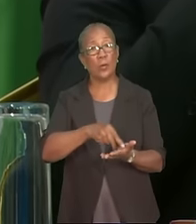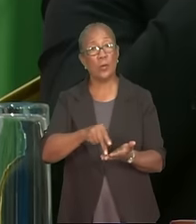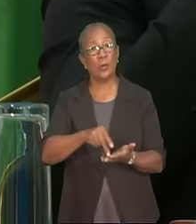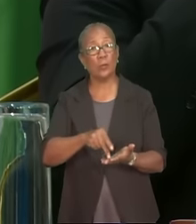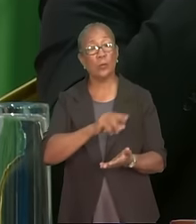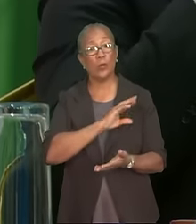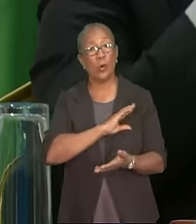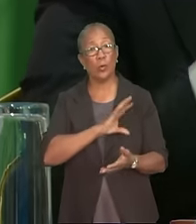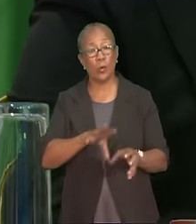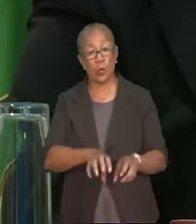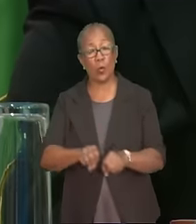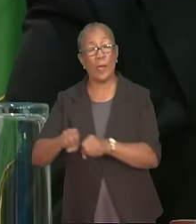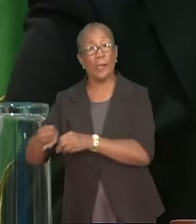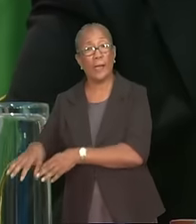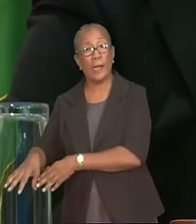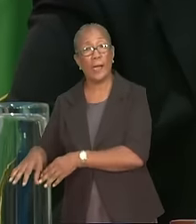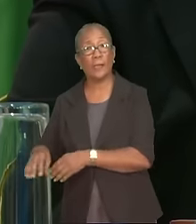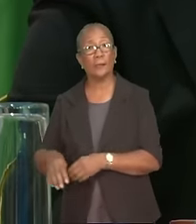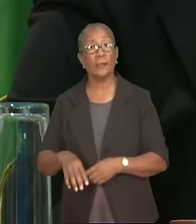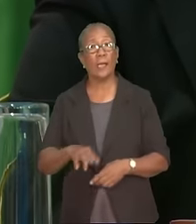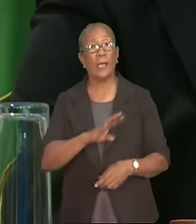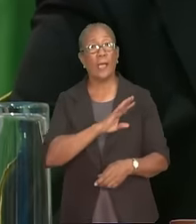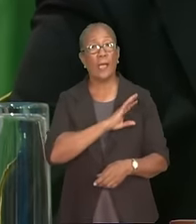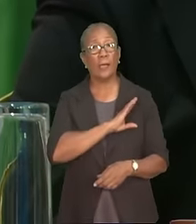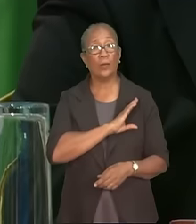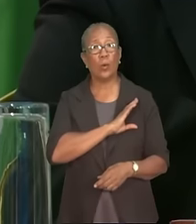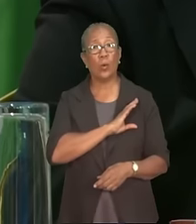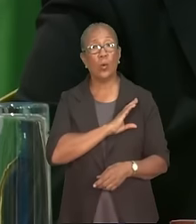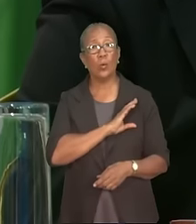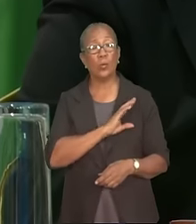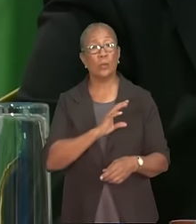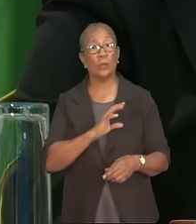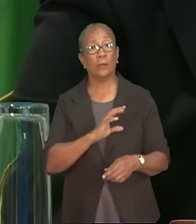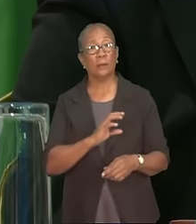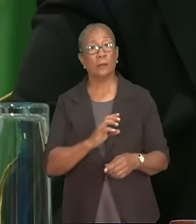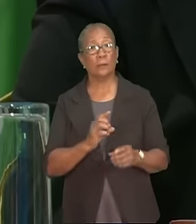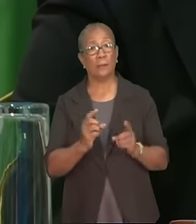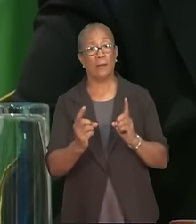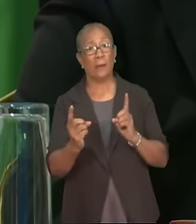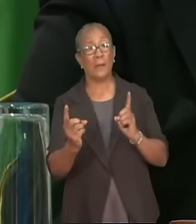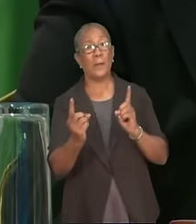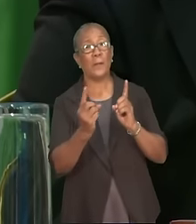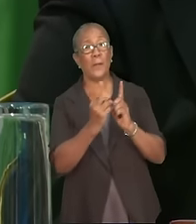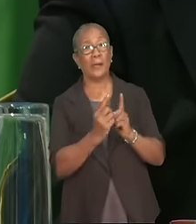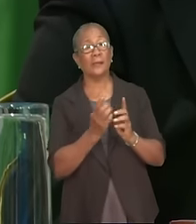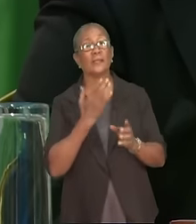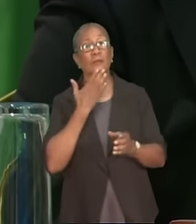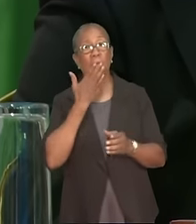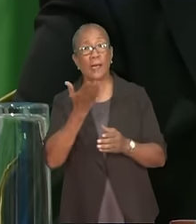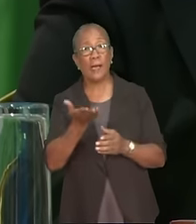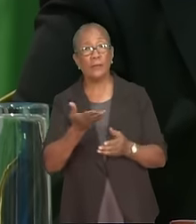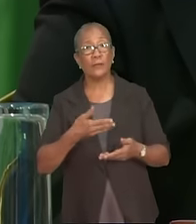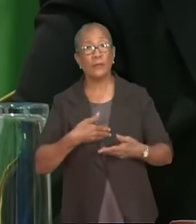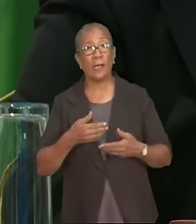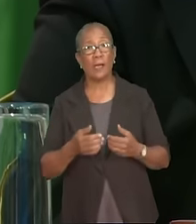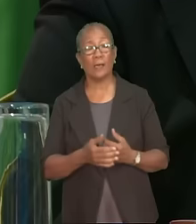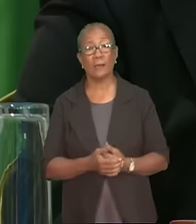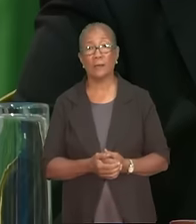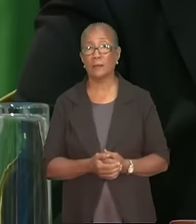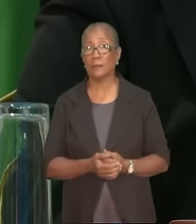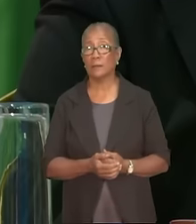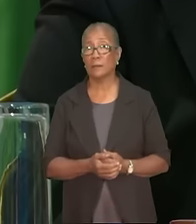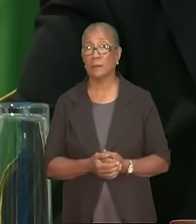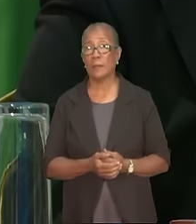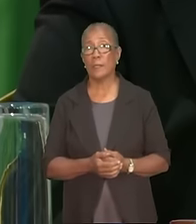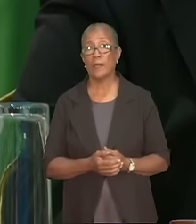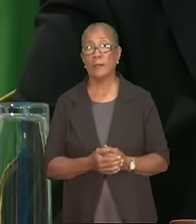bestand gehaald. En ook de partners van aanvragers. Want de